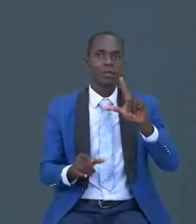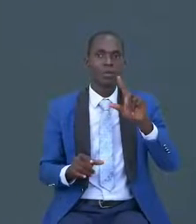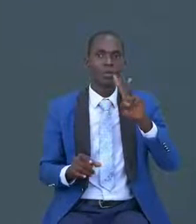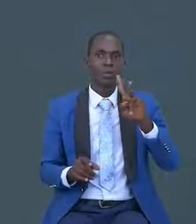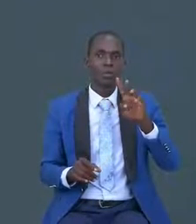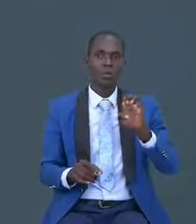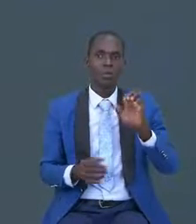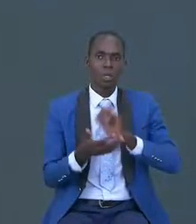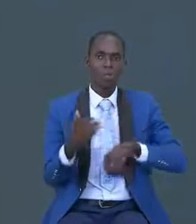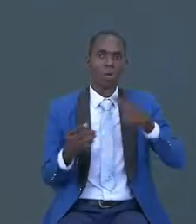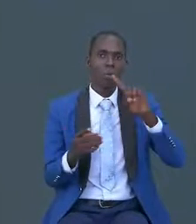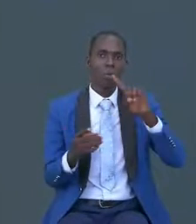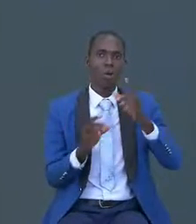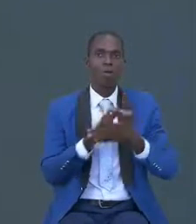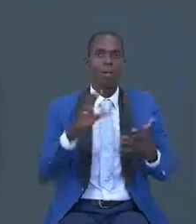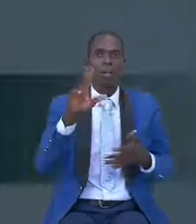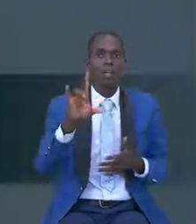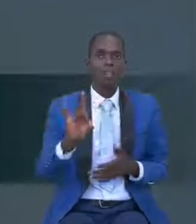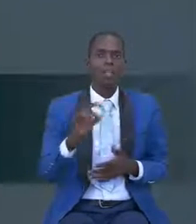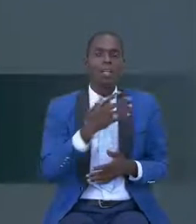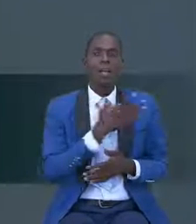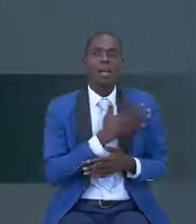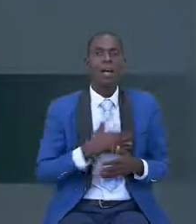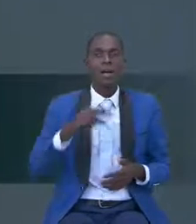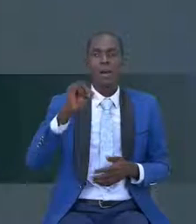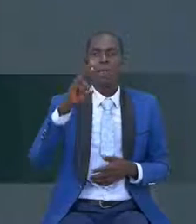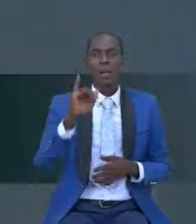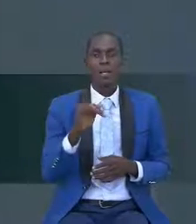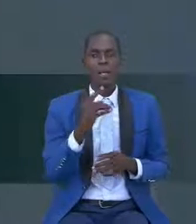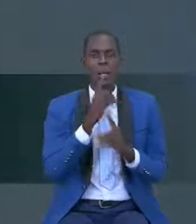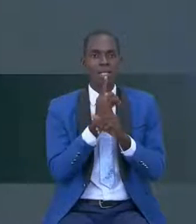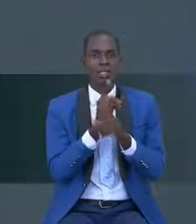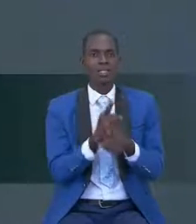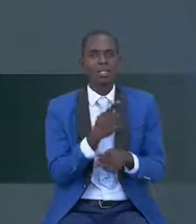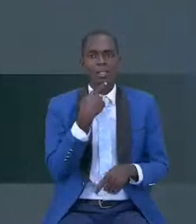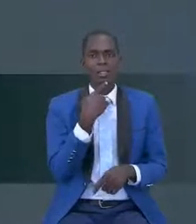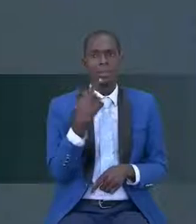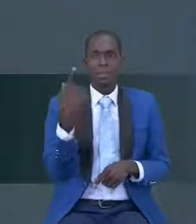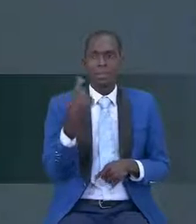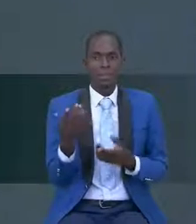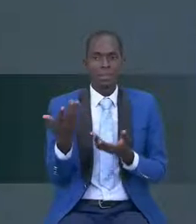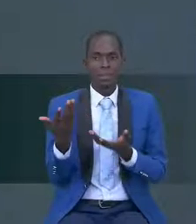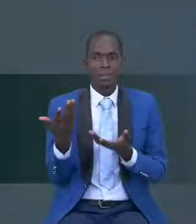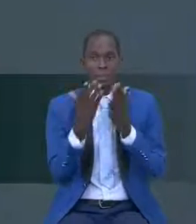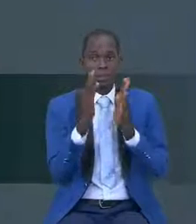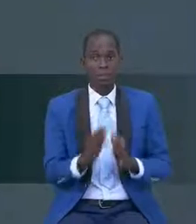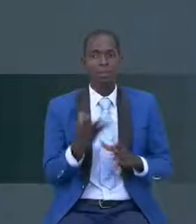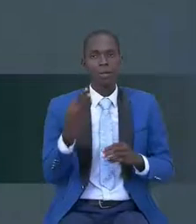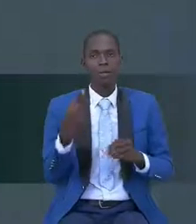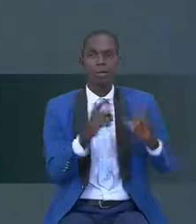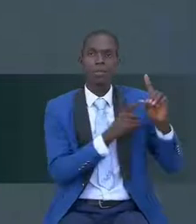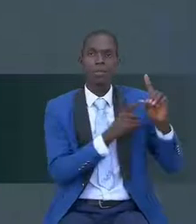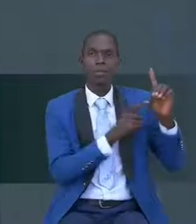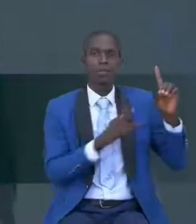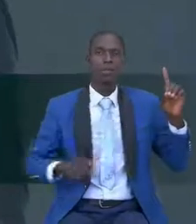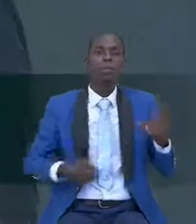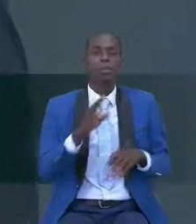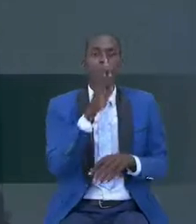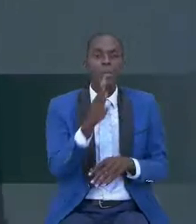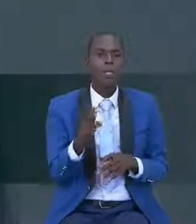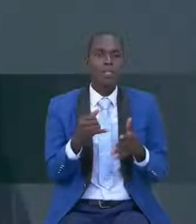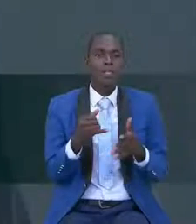Luc 1, 38, Marie dit, je suis la servante du Seigneur, qu'il me